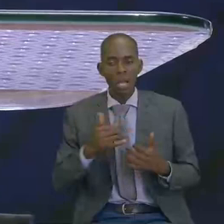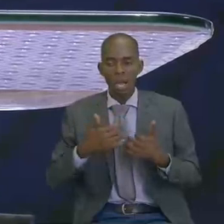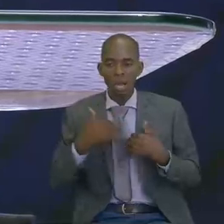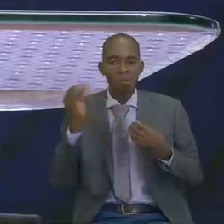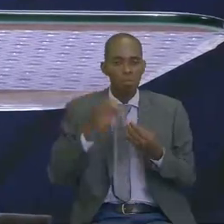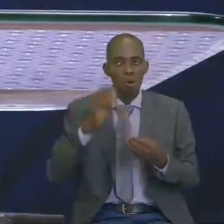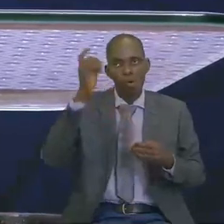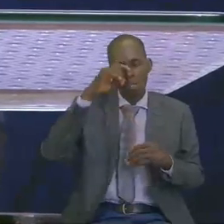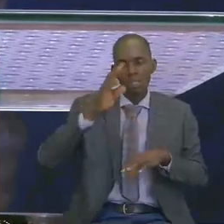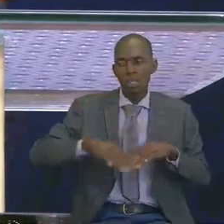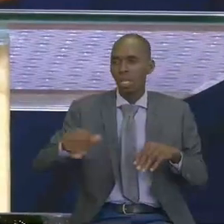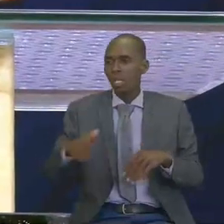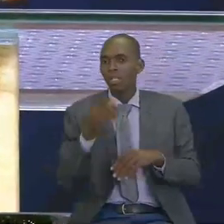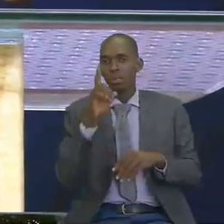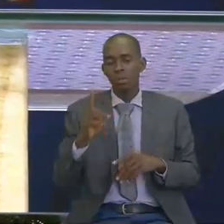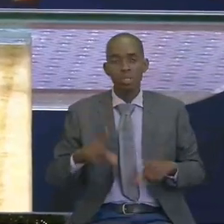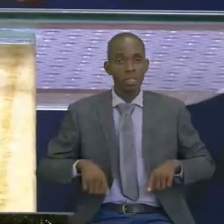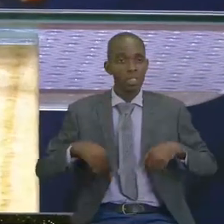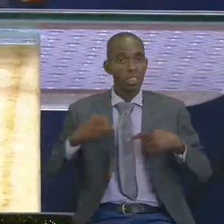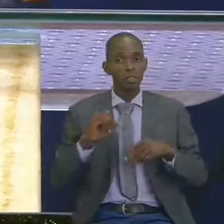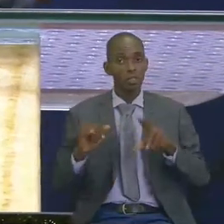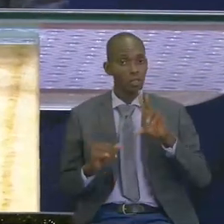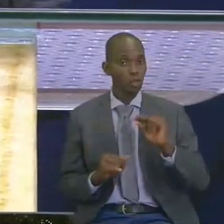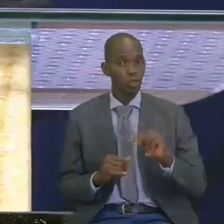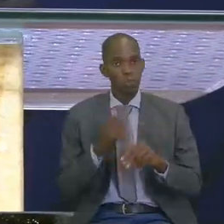je suis plus sage que les vivants. Non,